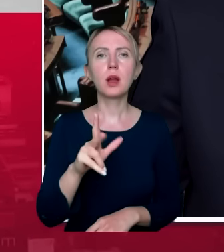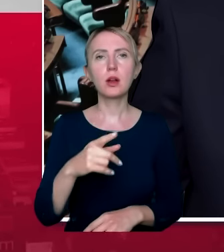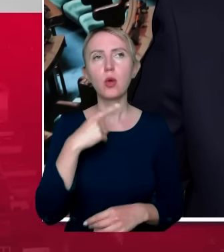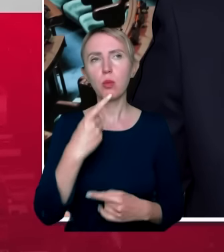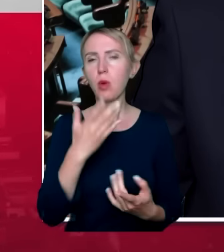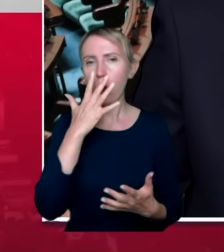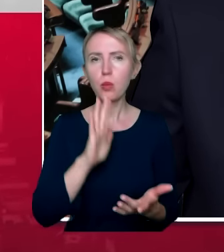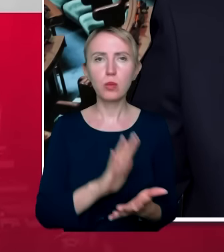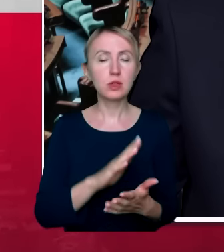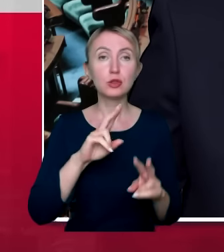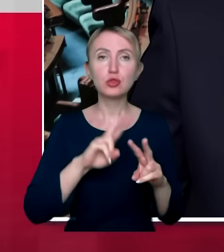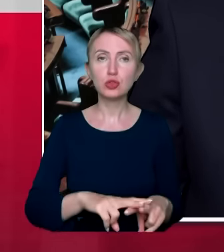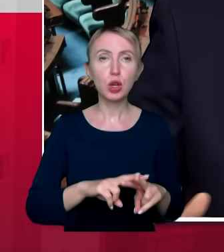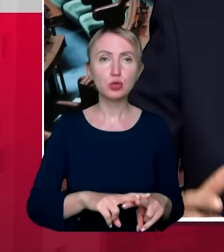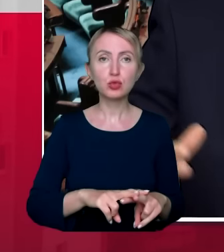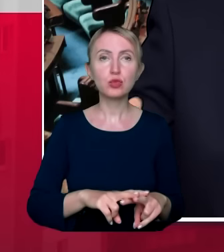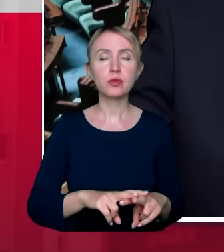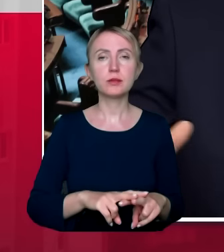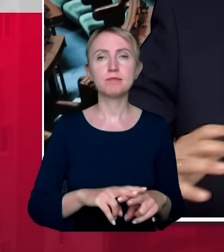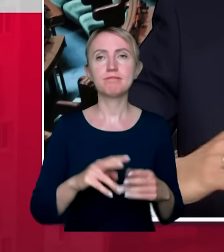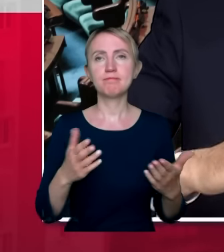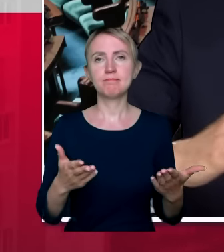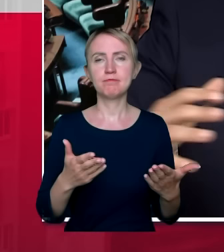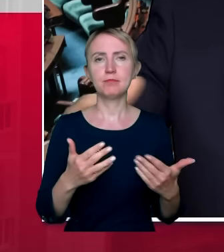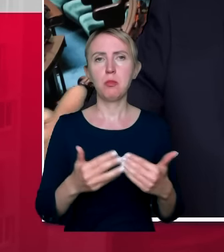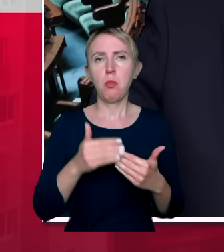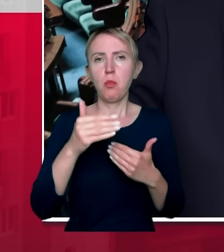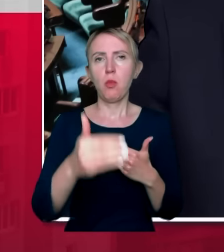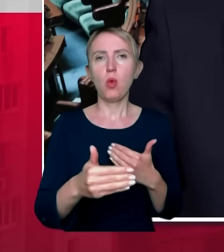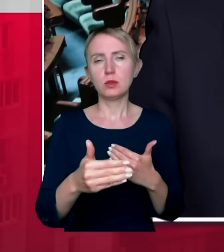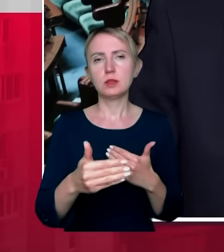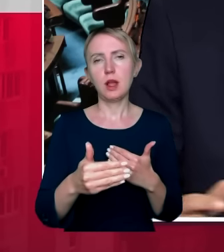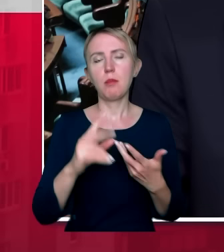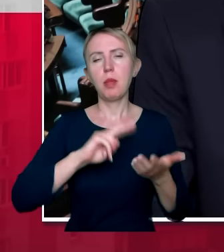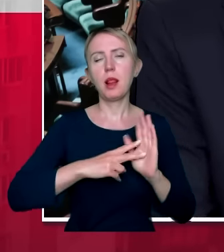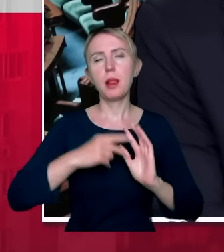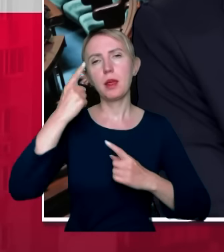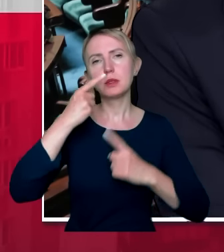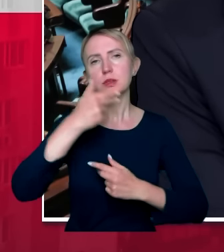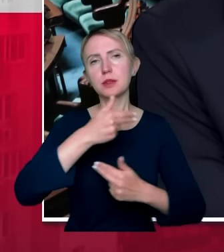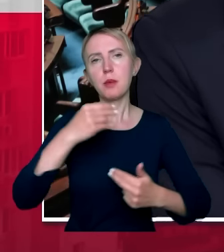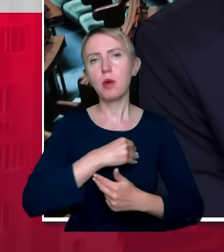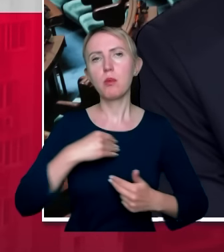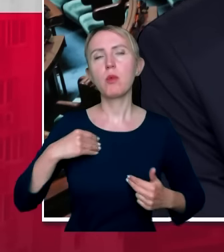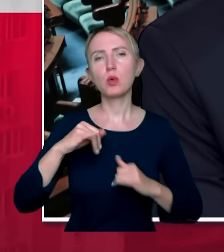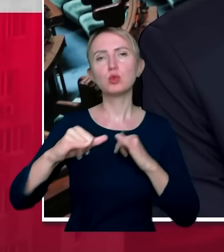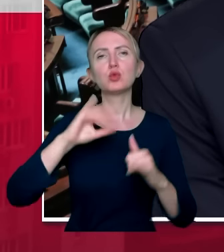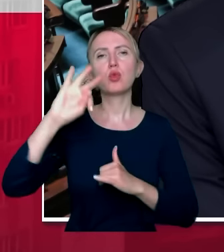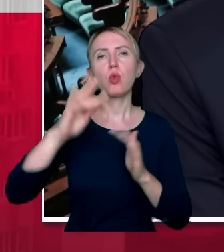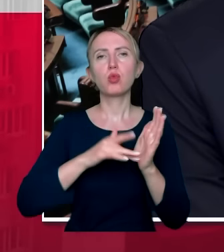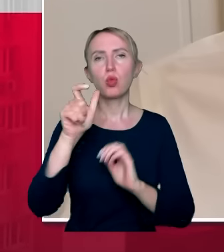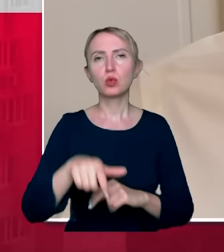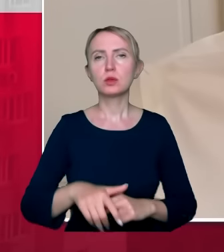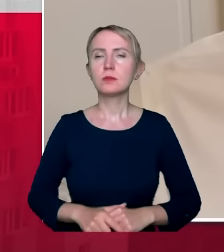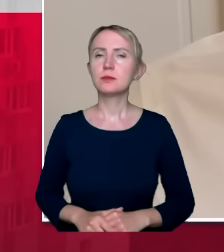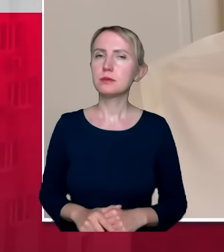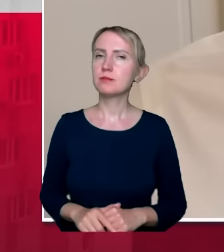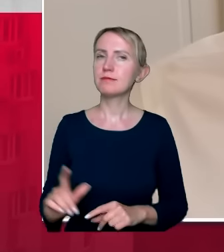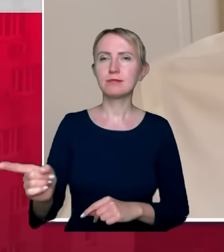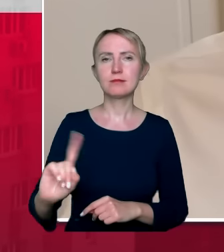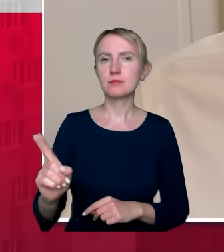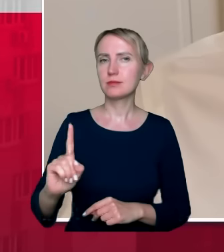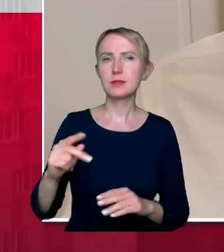jednak Rzeszów no, znajduje się, jak rozumiem, poza horyzontem myślenia o Polsce rządu Donalda Tuska. Nie, nie, nie, o,